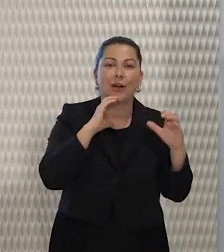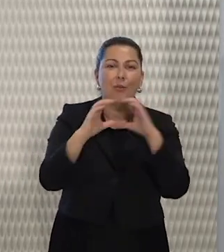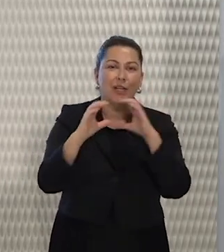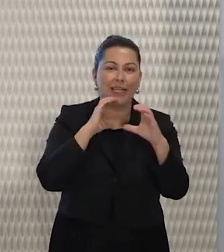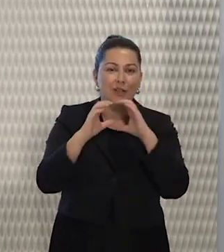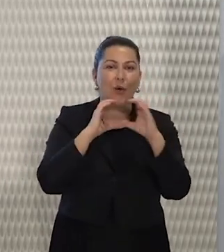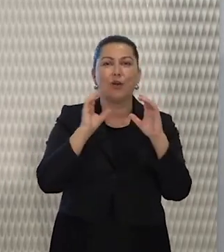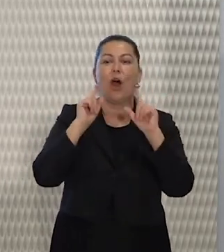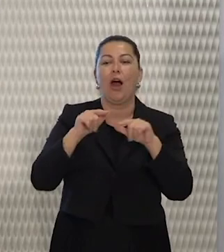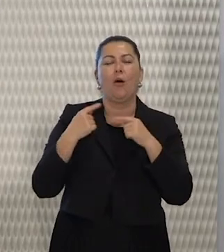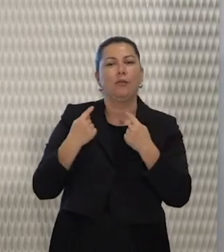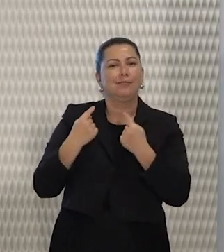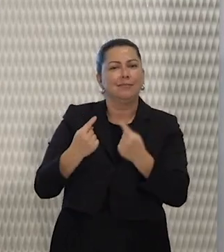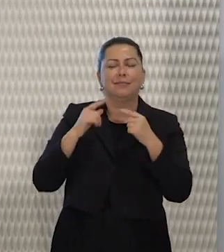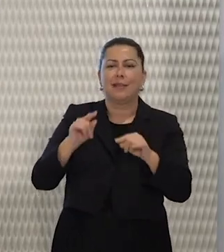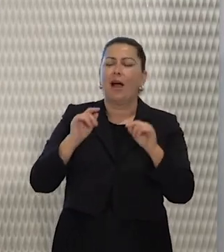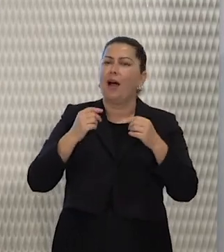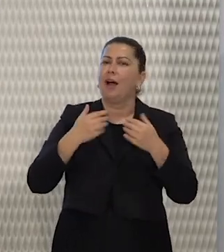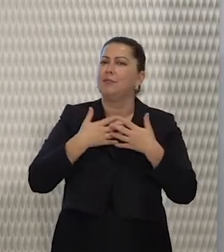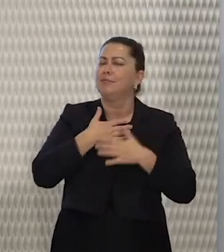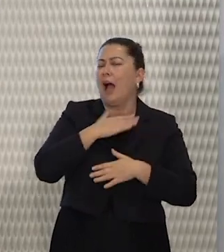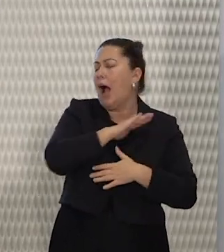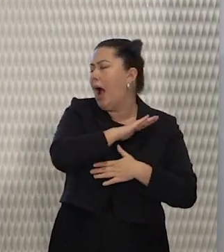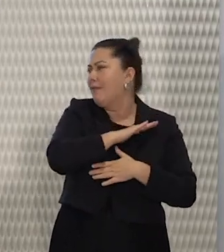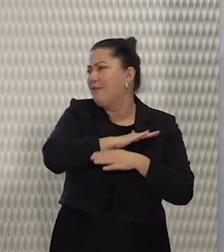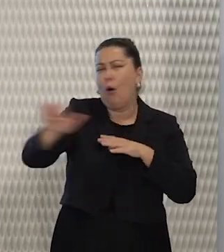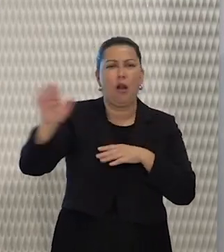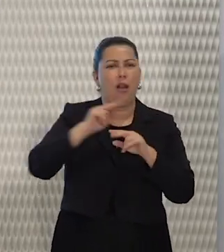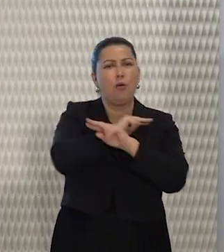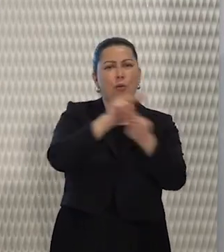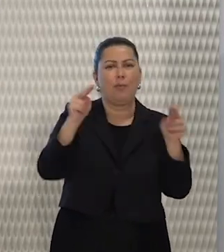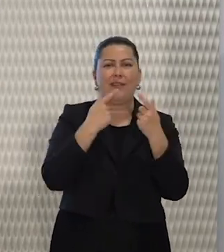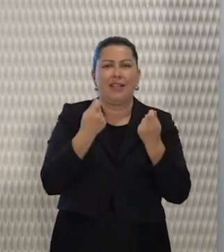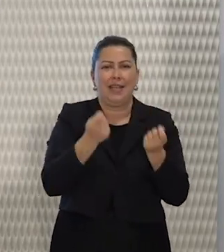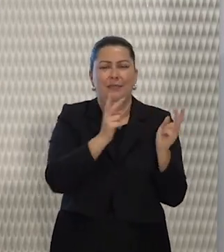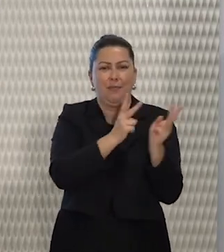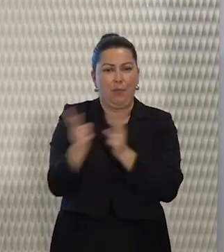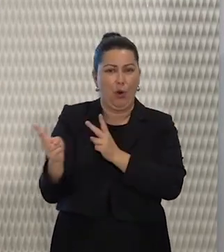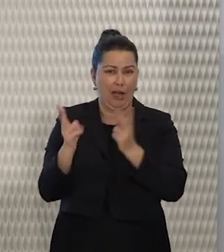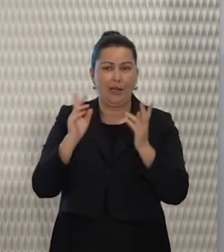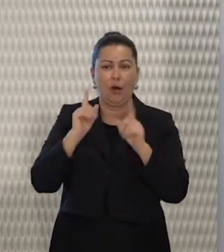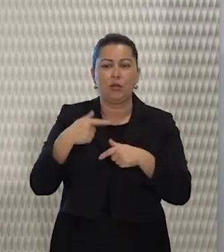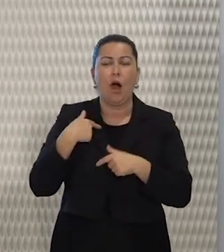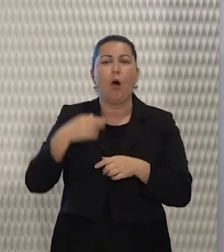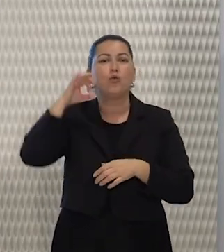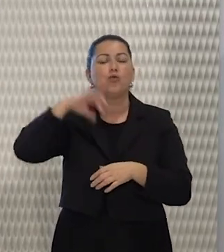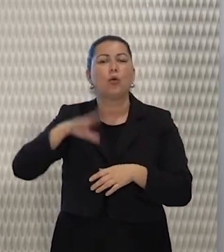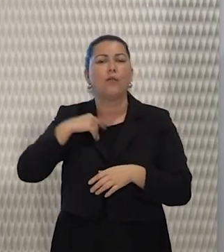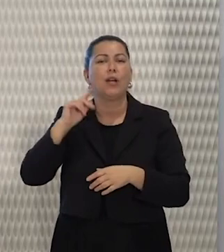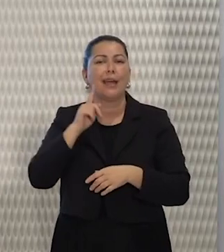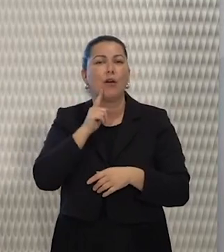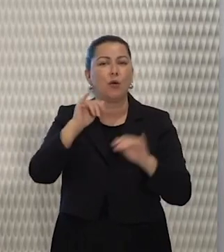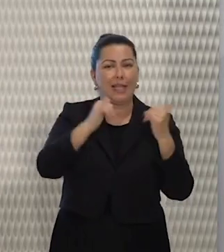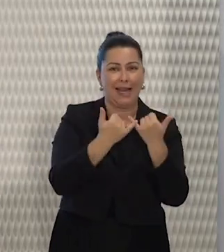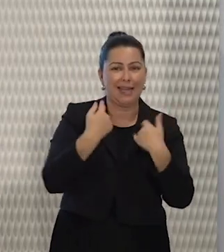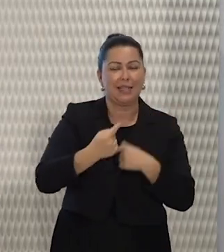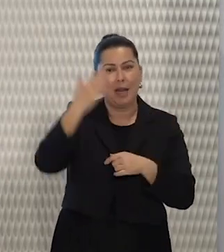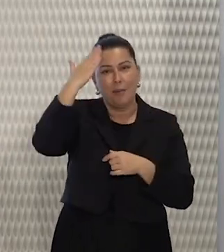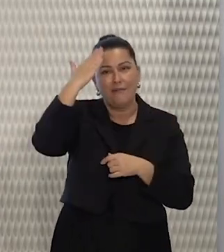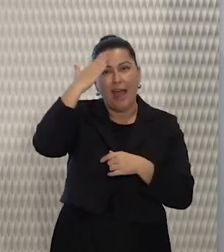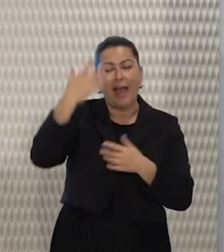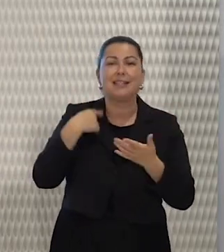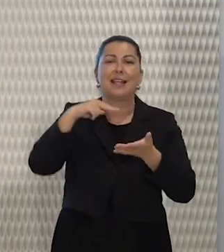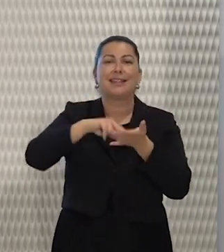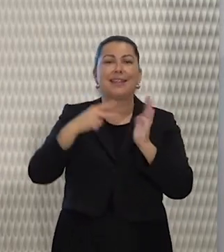hat einen absoluten Überblick, was hier alles möglich ist, ist Sohn von gehörlosen Eltern und weiß also, wie wichtig